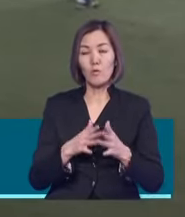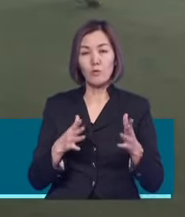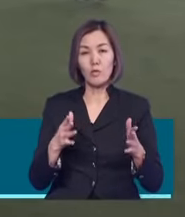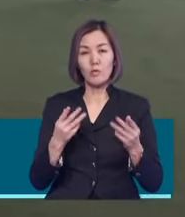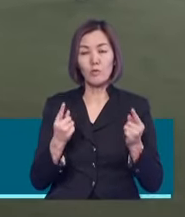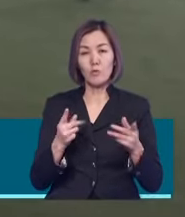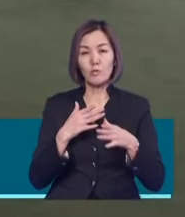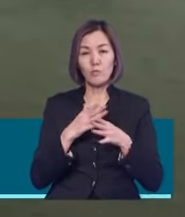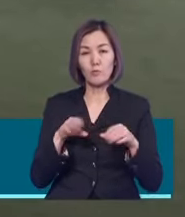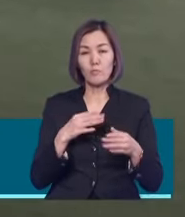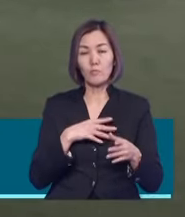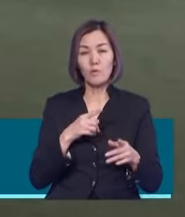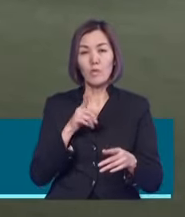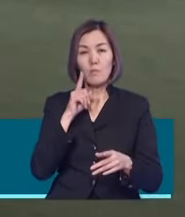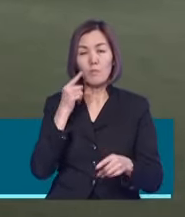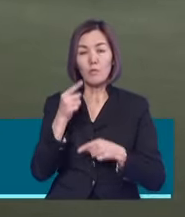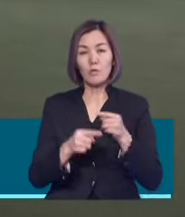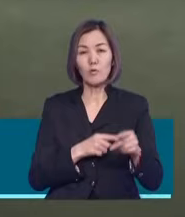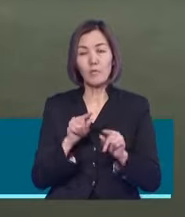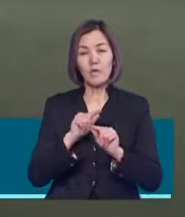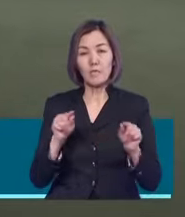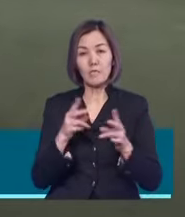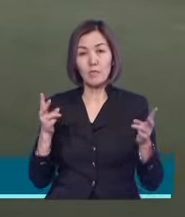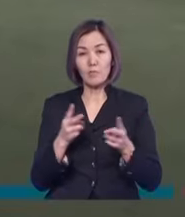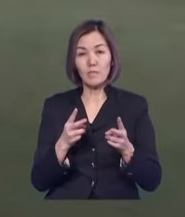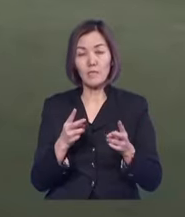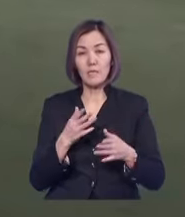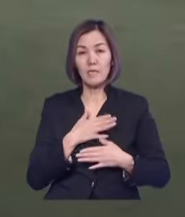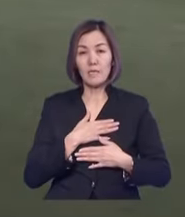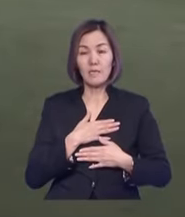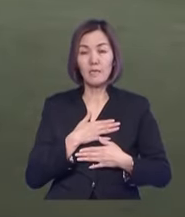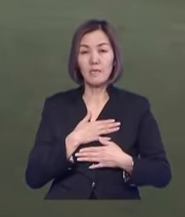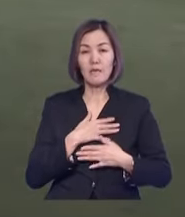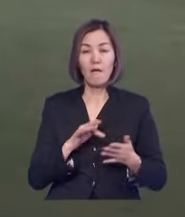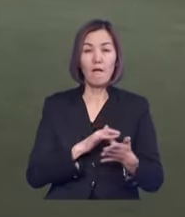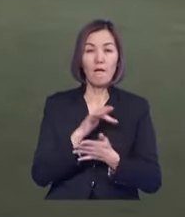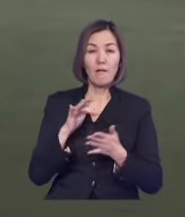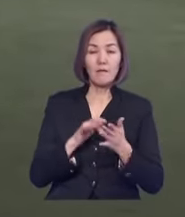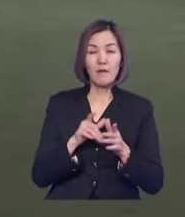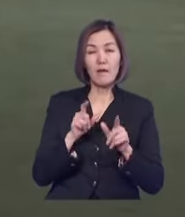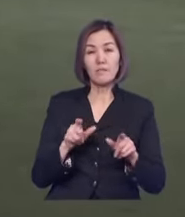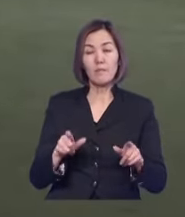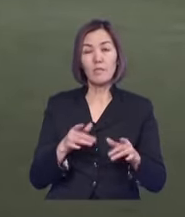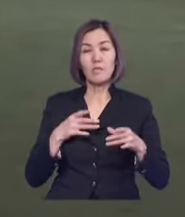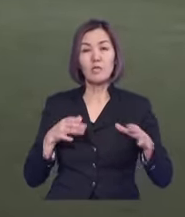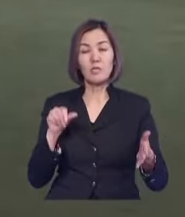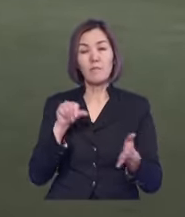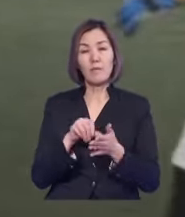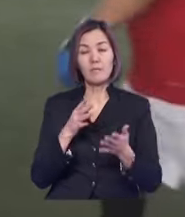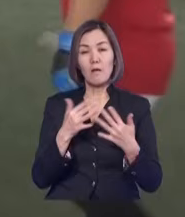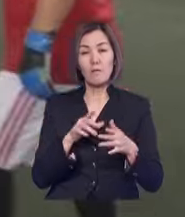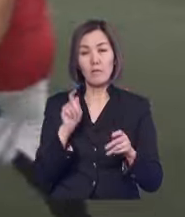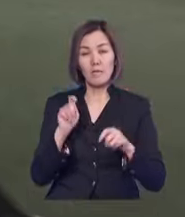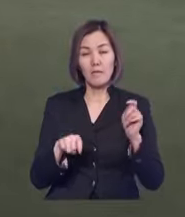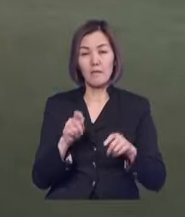болашақ ұрпаққа бұл насихат есебінде. Енді бұл жерде қаладағы азаматтарымыз жиналып жатыр. Дегенмен ауылдан да келіп